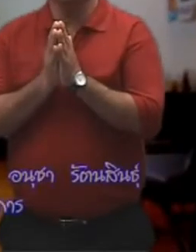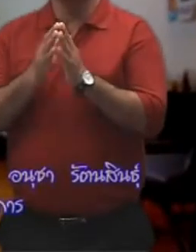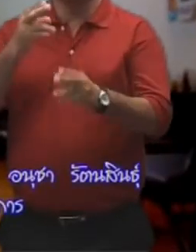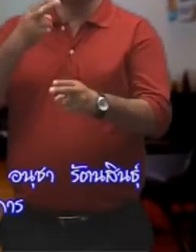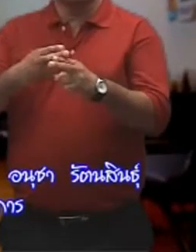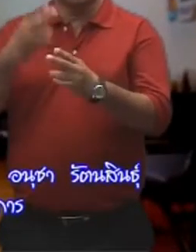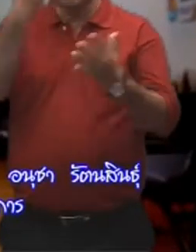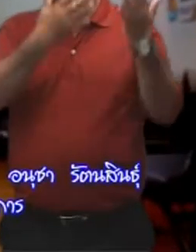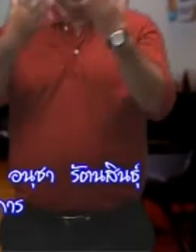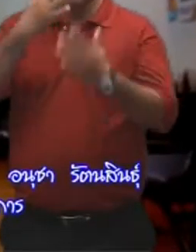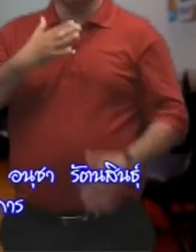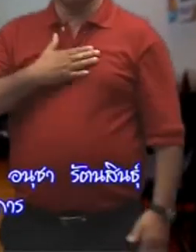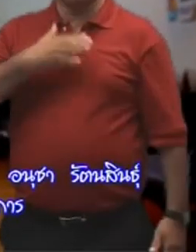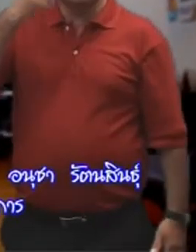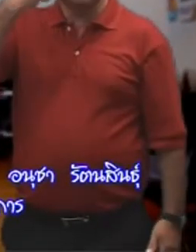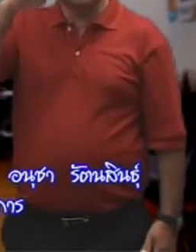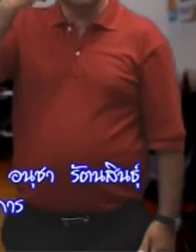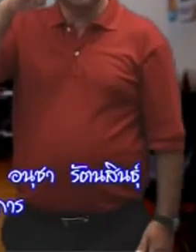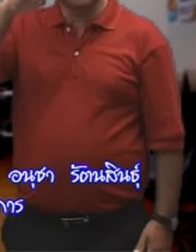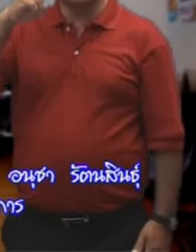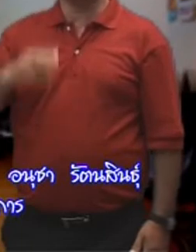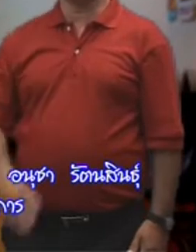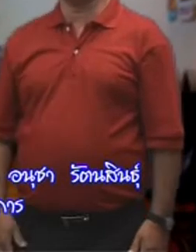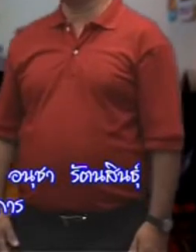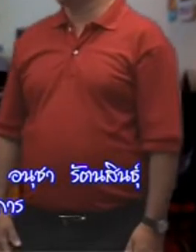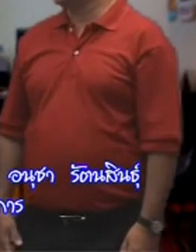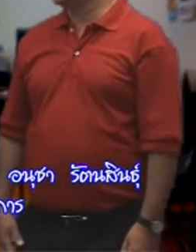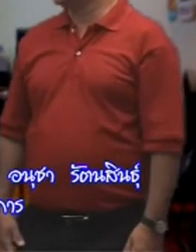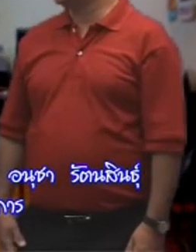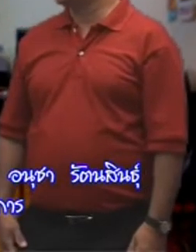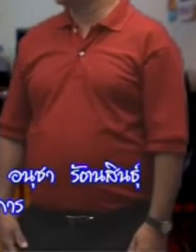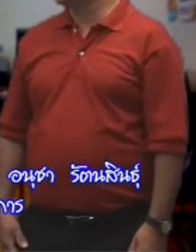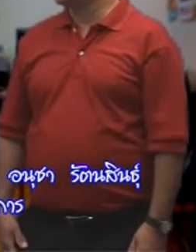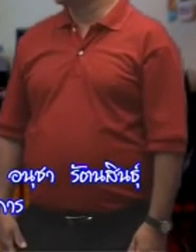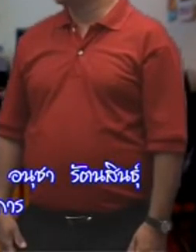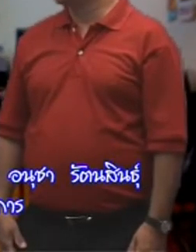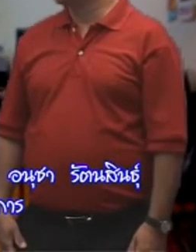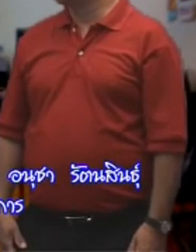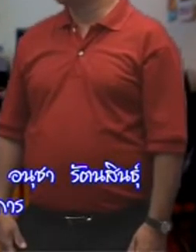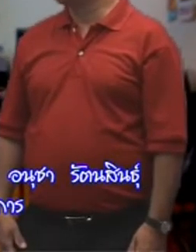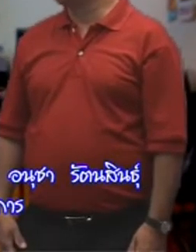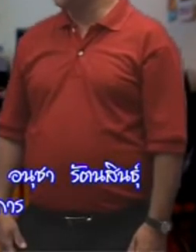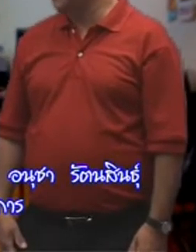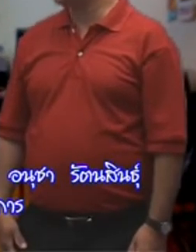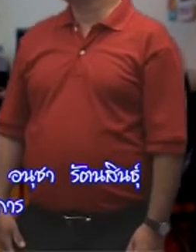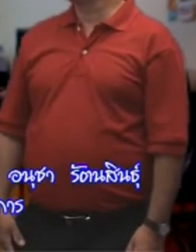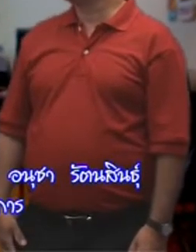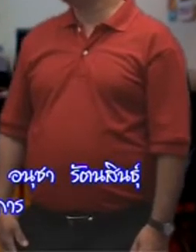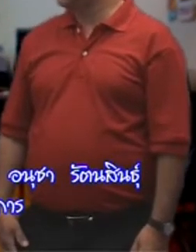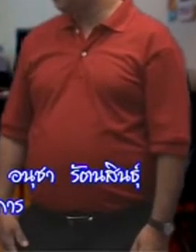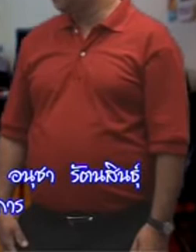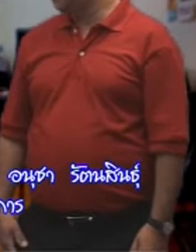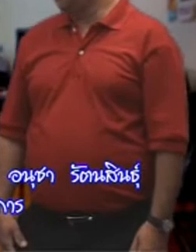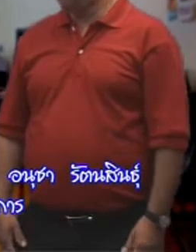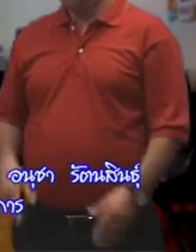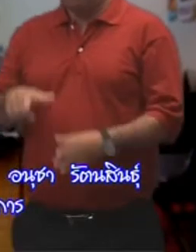สวัสดีค่ะ ผมอนุชารัตนสิน ดิฉันพันนิพาเพศัชชาค่ะนี่คุณช